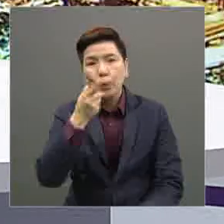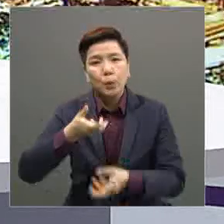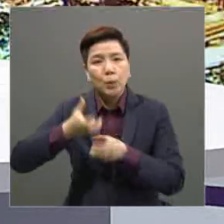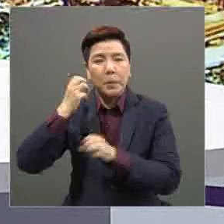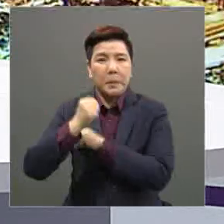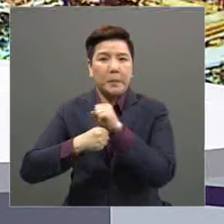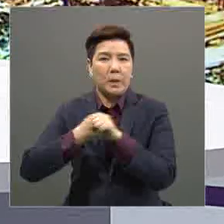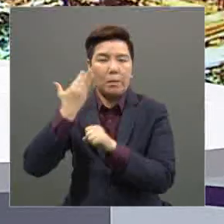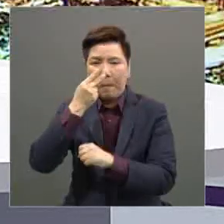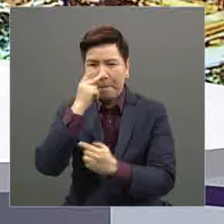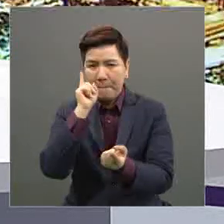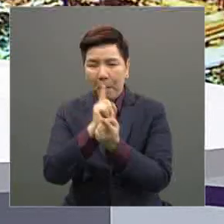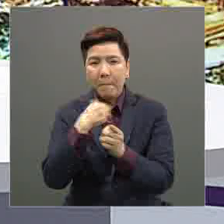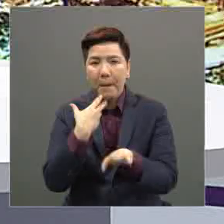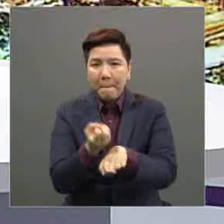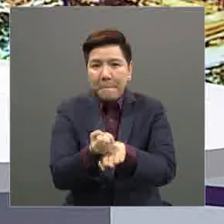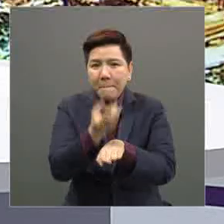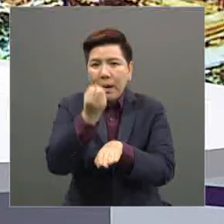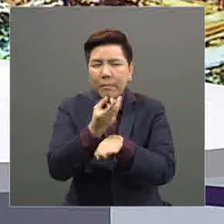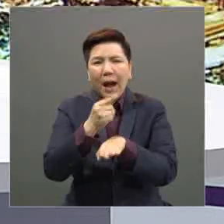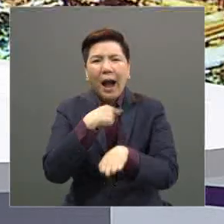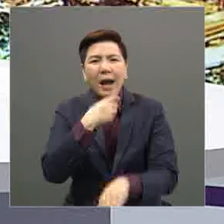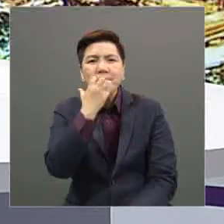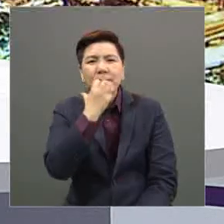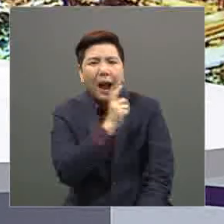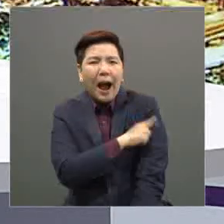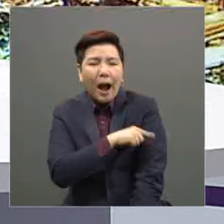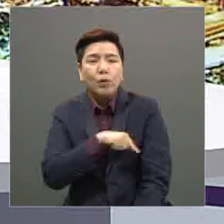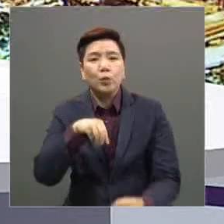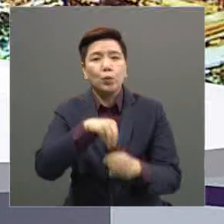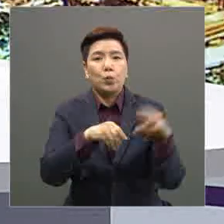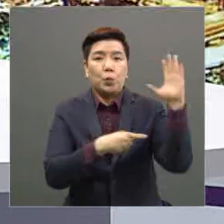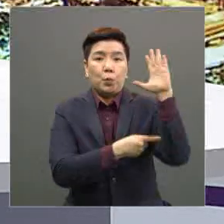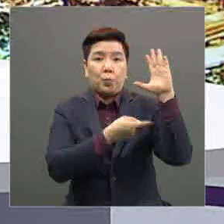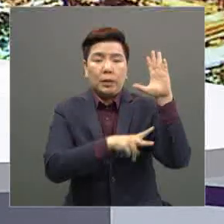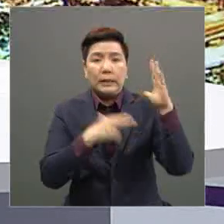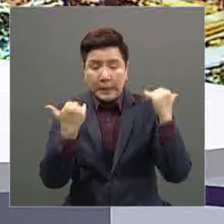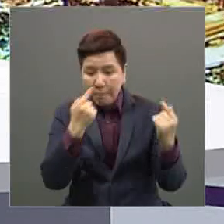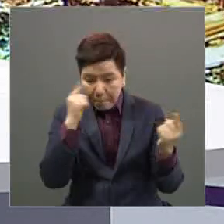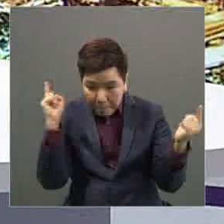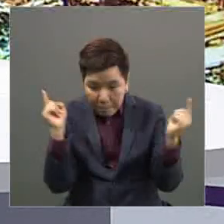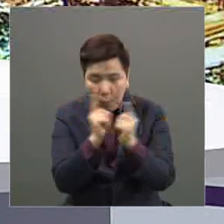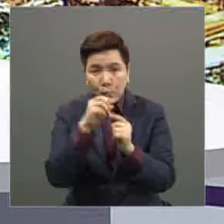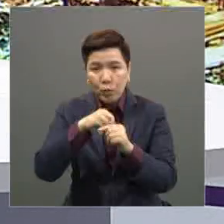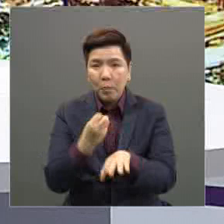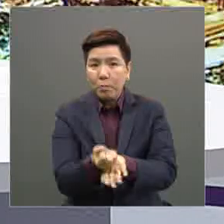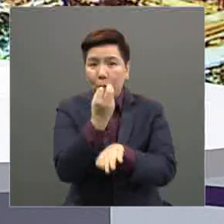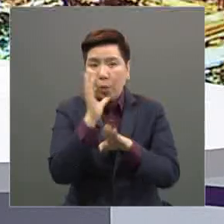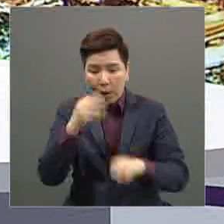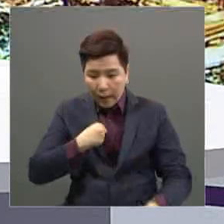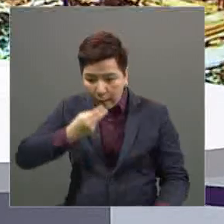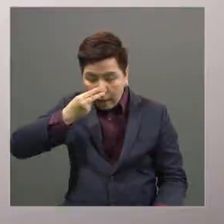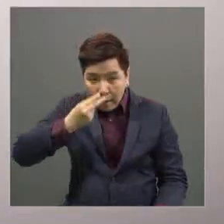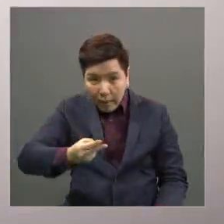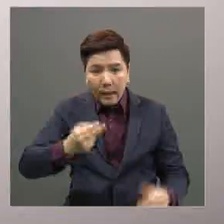ต้นปีมีคนพบเห็นวาฬโอมูระเผือกในทะเลที่จังหวัดภูเก็ตล่าสุดมาปรากฏตัวว่ายน้ำโชว์นักท่องเที่ยวอีก